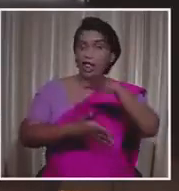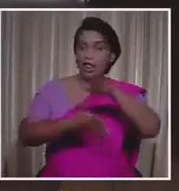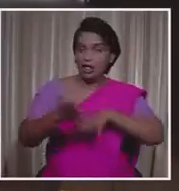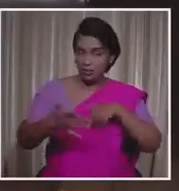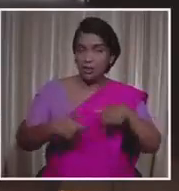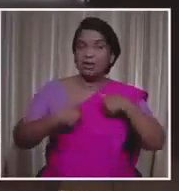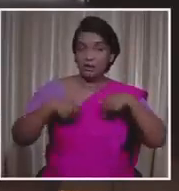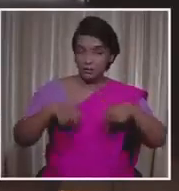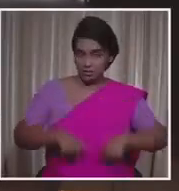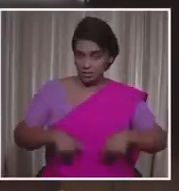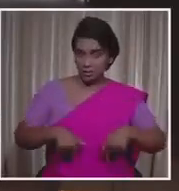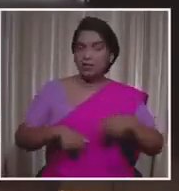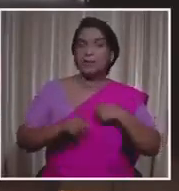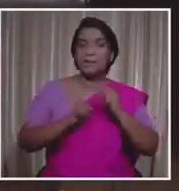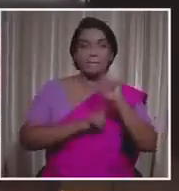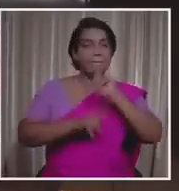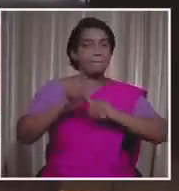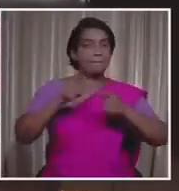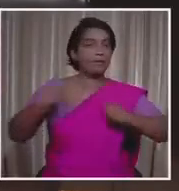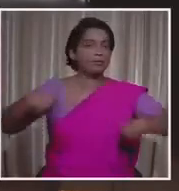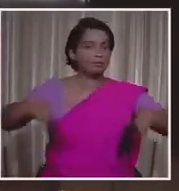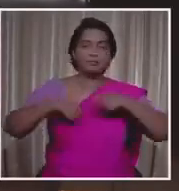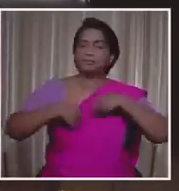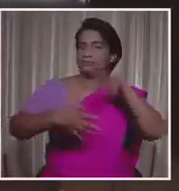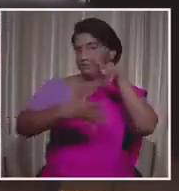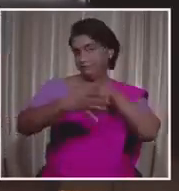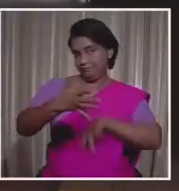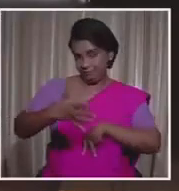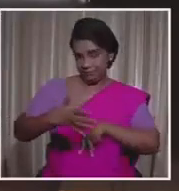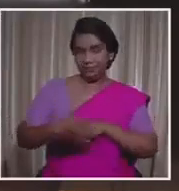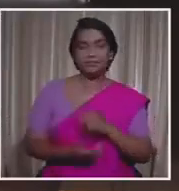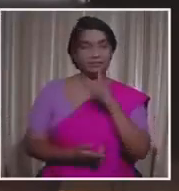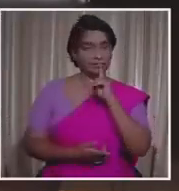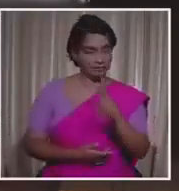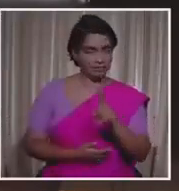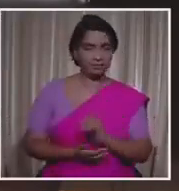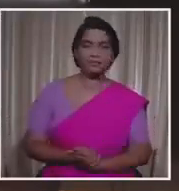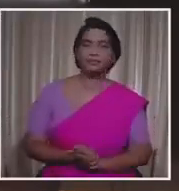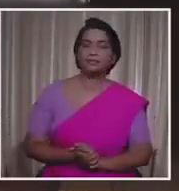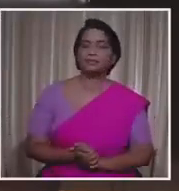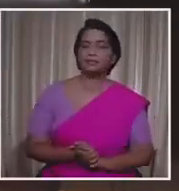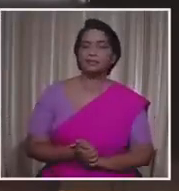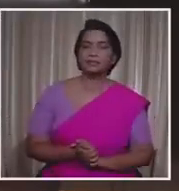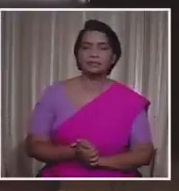දැන් මෙම ගරු සභාවට කියවනු කැමැත්තෙමි.